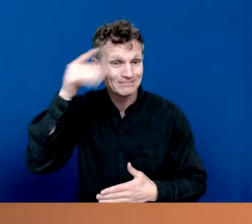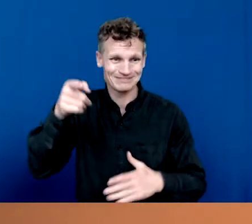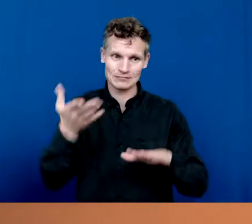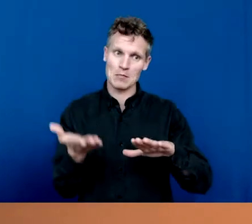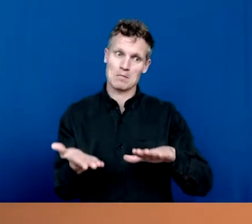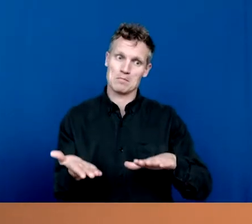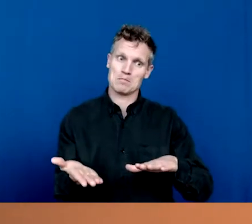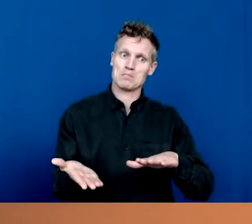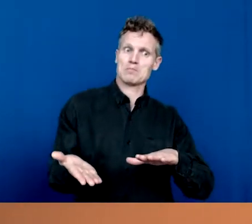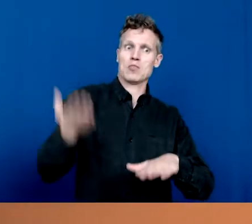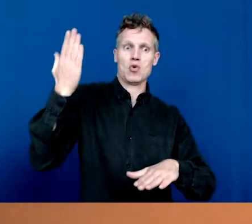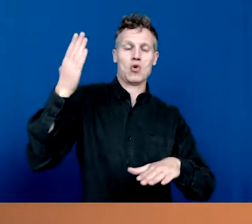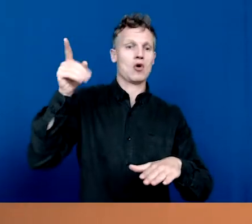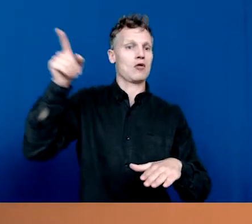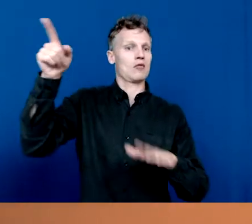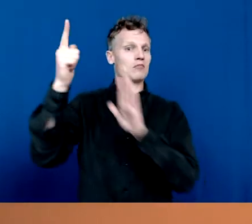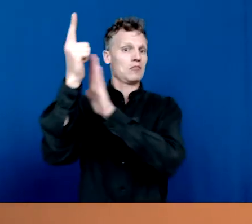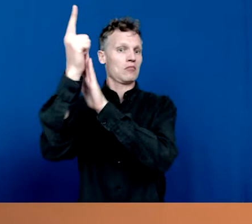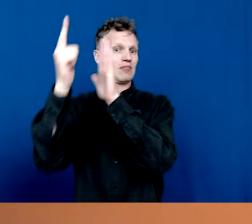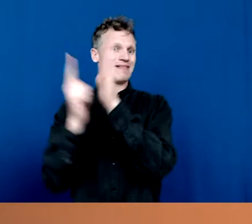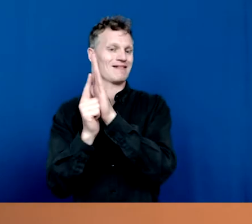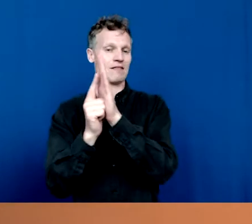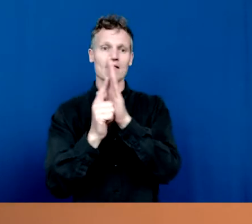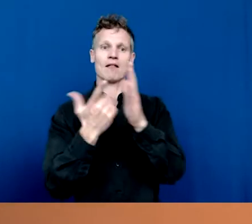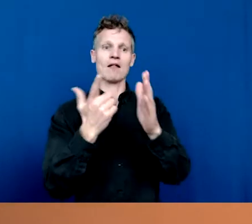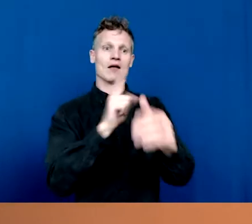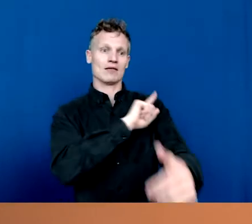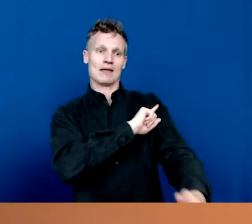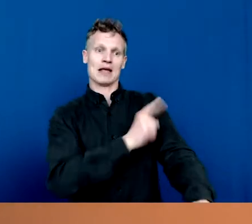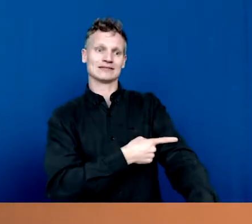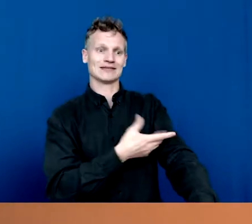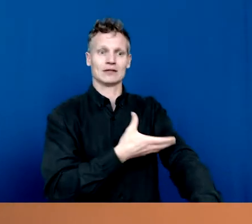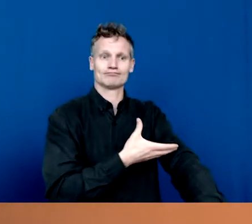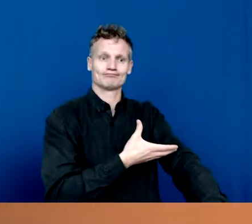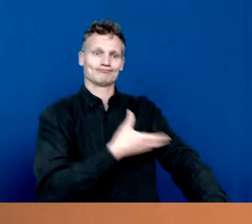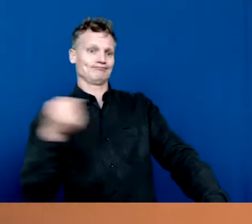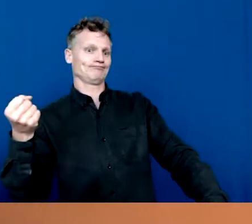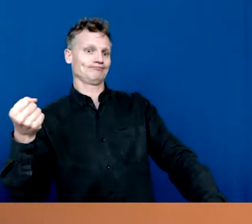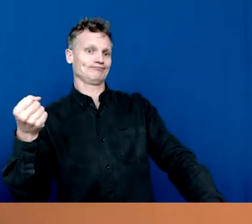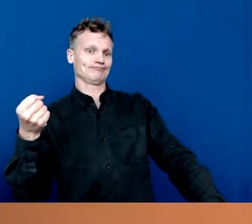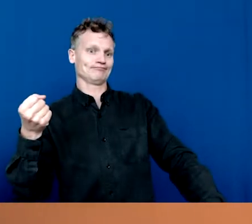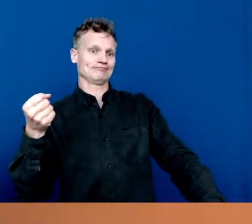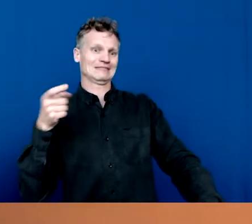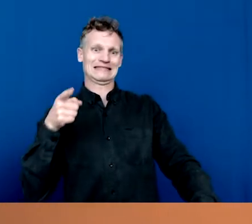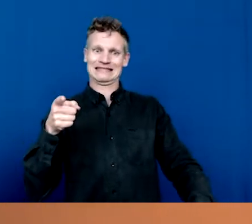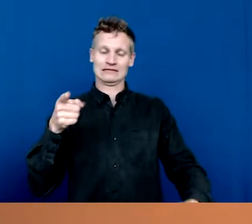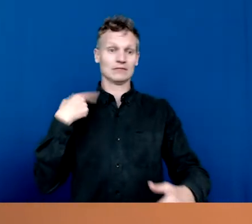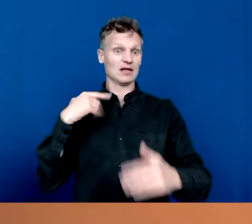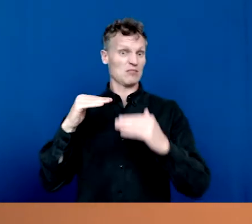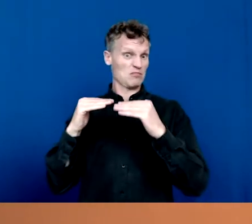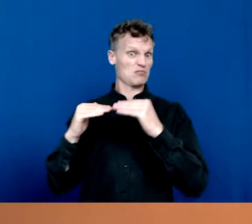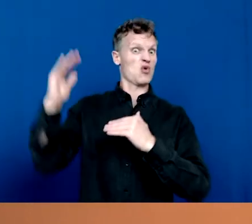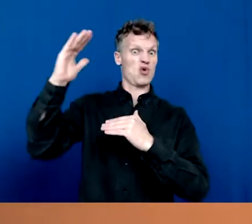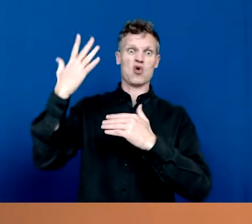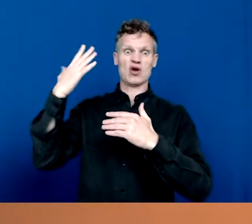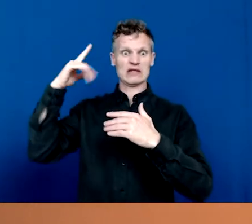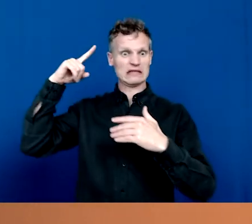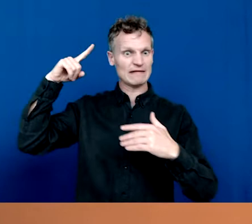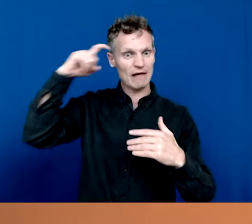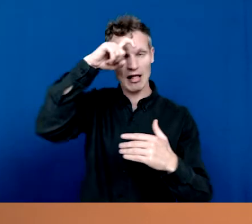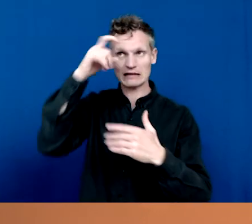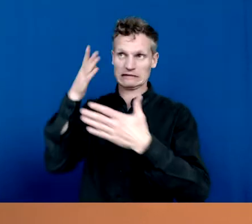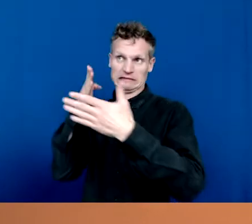courent un risque plus élevé de se voir refuser la capacité juridique, ce qui rend l'accès